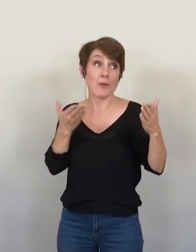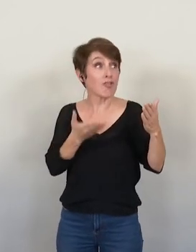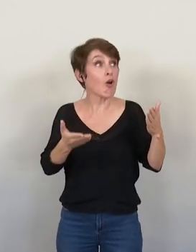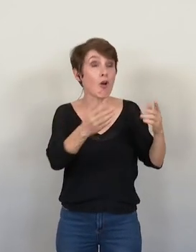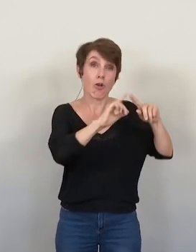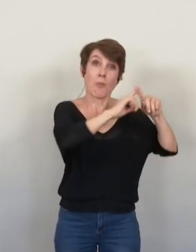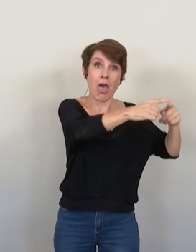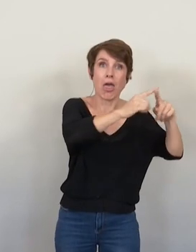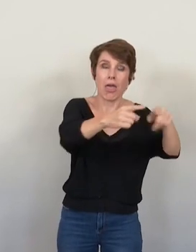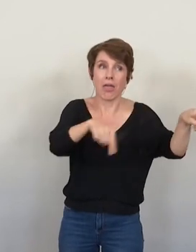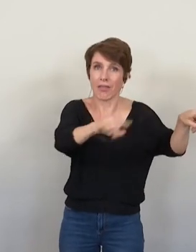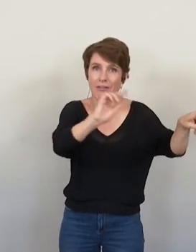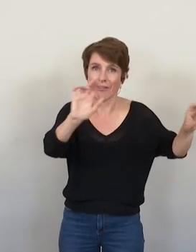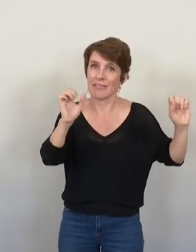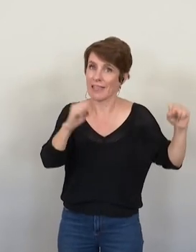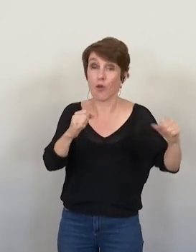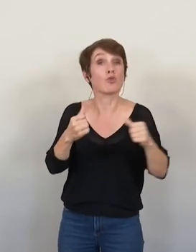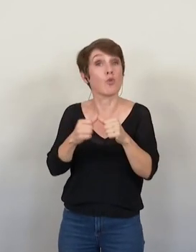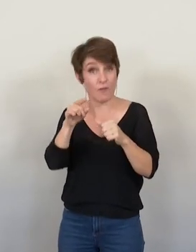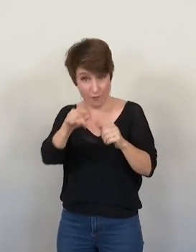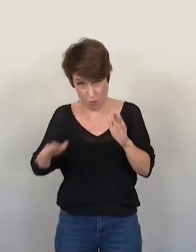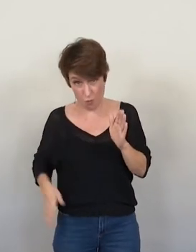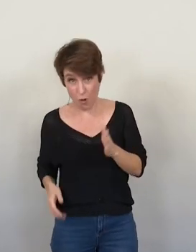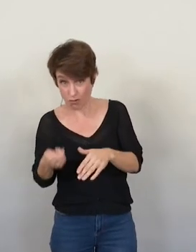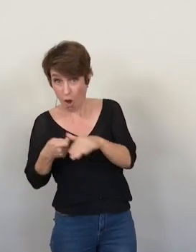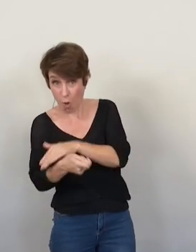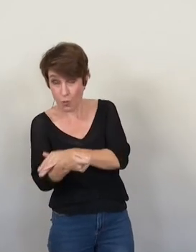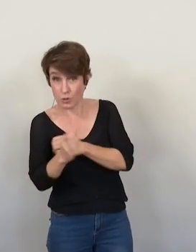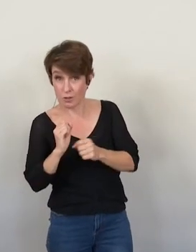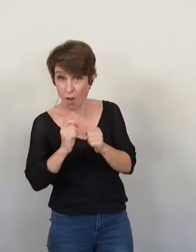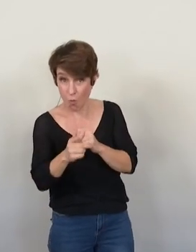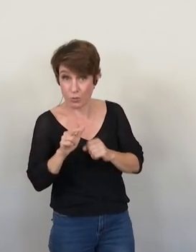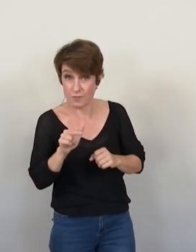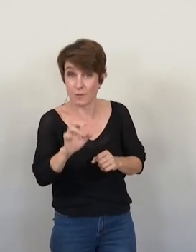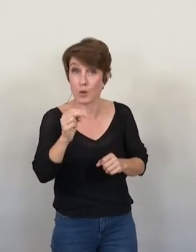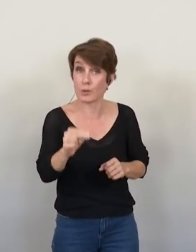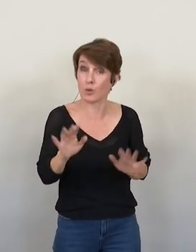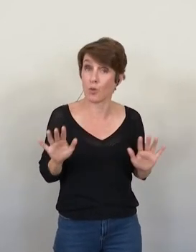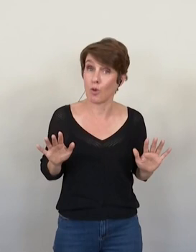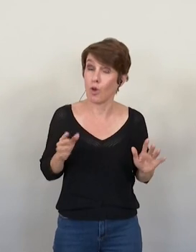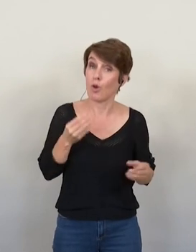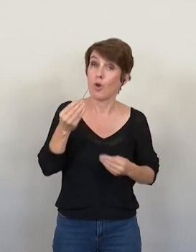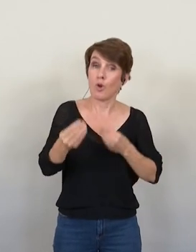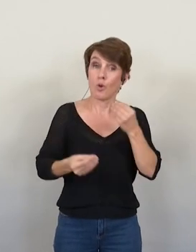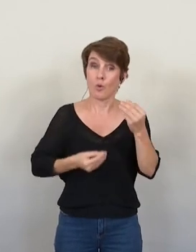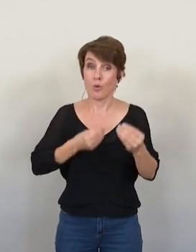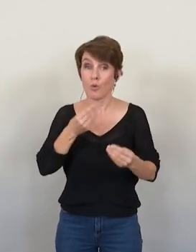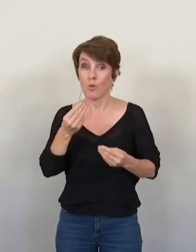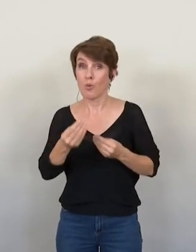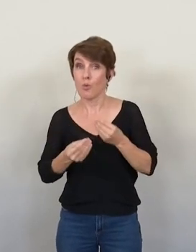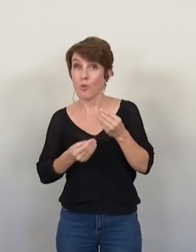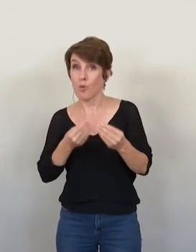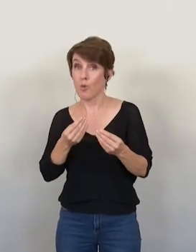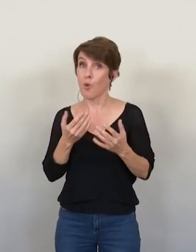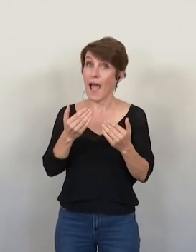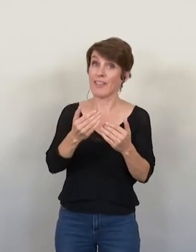on s'en félicite et donc savoir si vous allez si vous allez le rembourser ou si vous attendez d'être condamné pour le